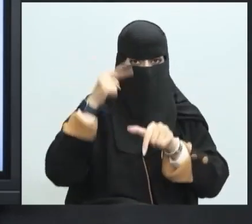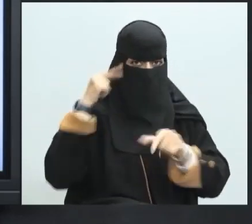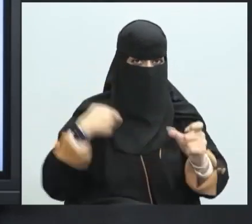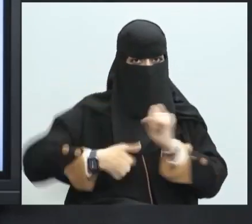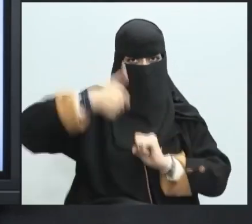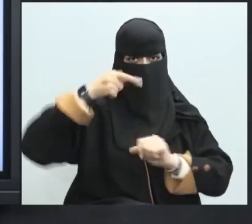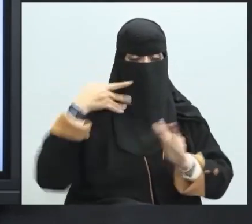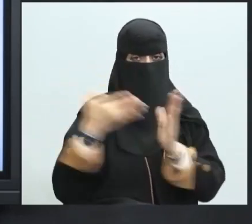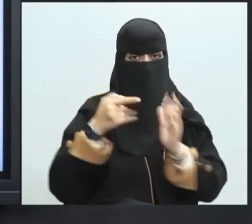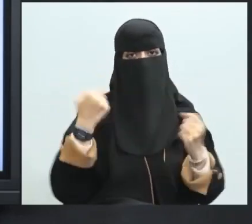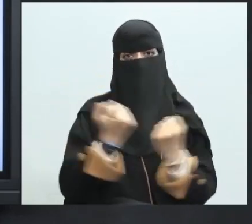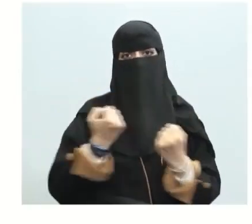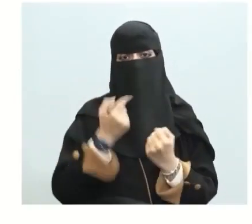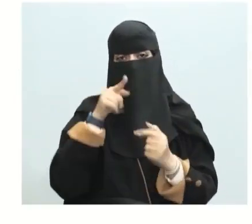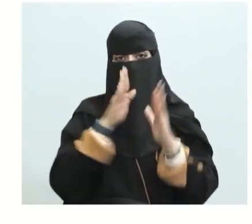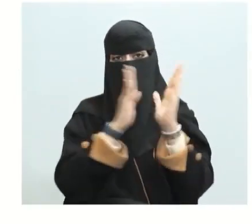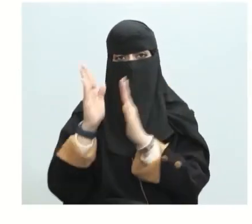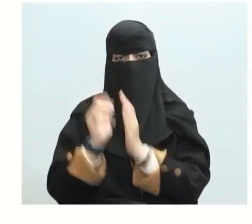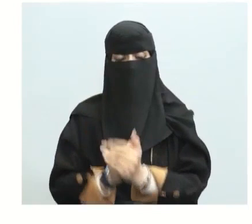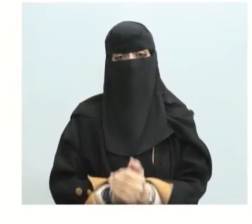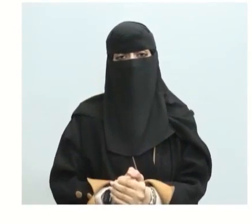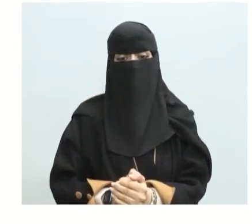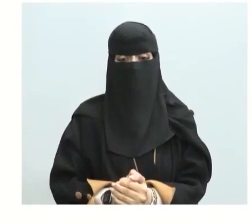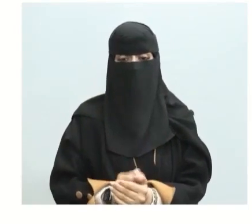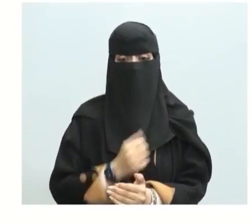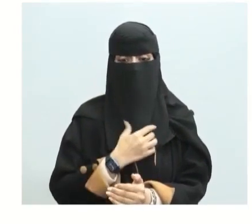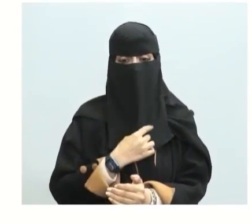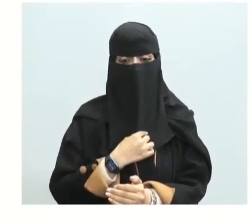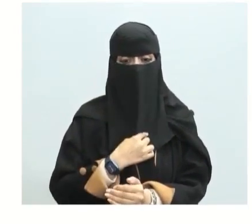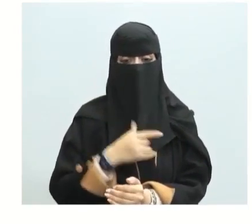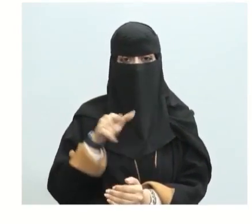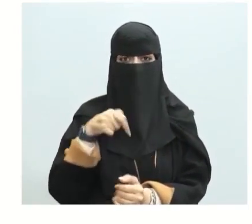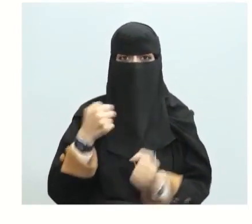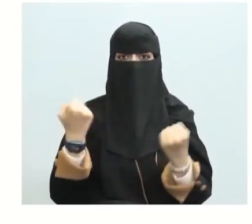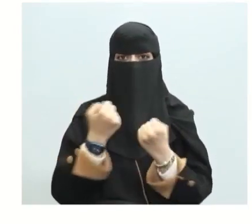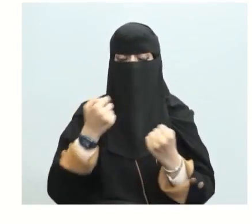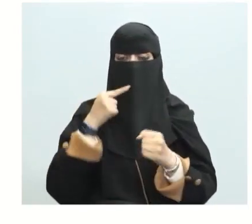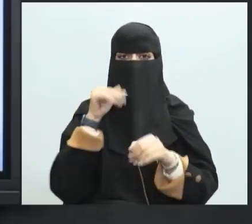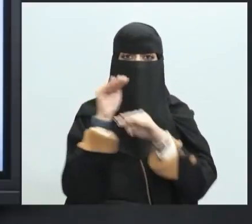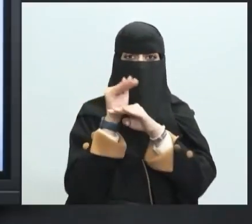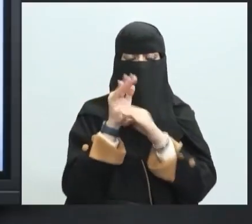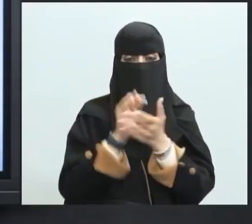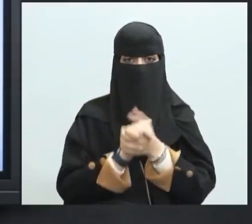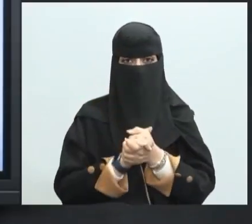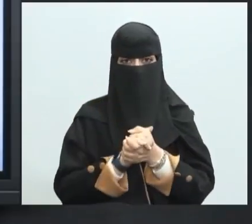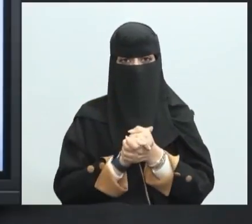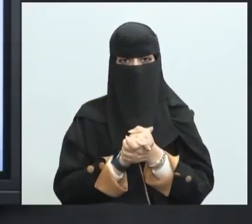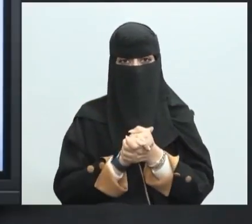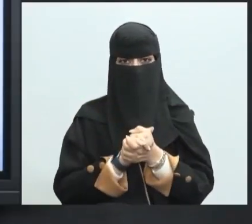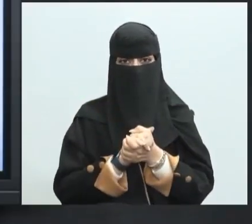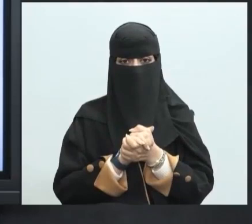اتقنتها في نهايه هذه الوحده نشاطات التعلم وصلنا الى نشاطات